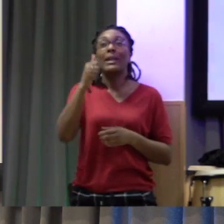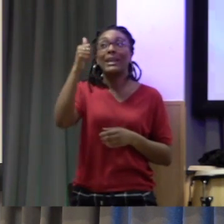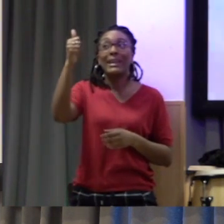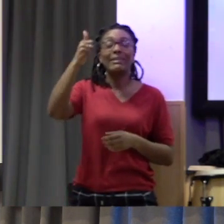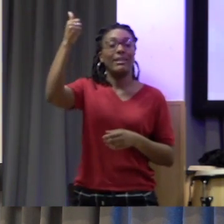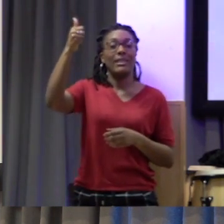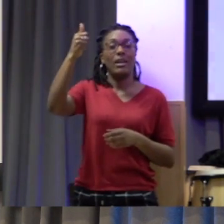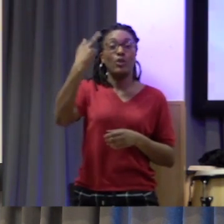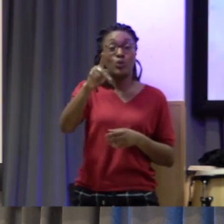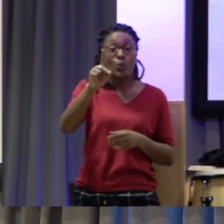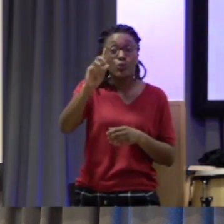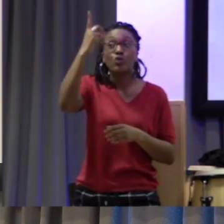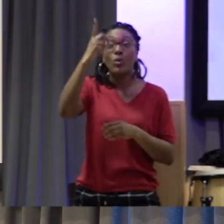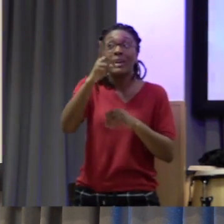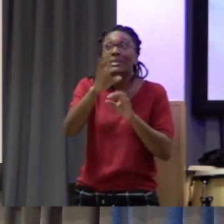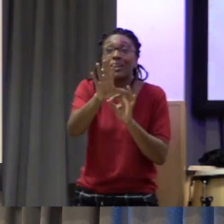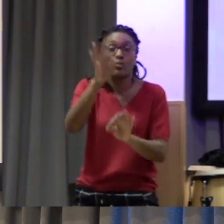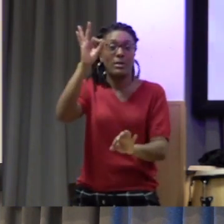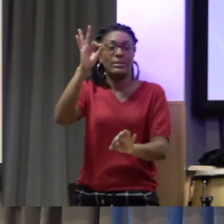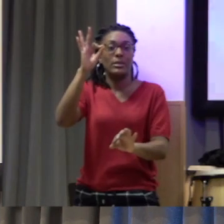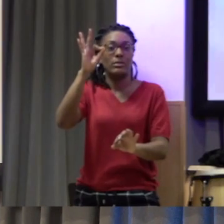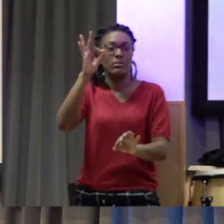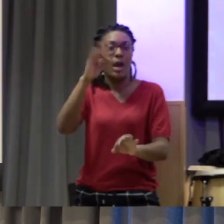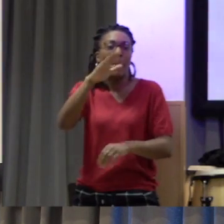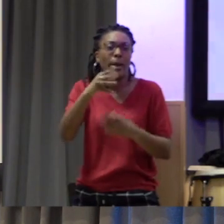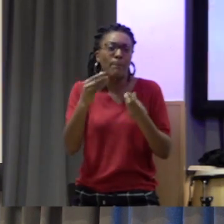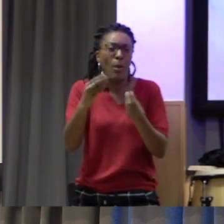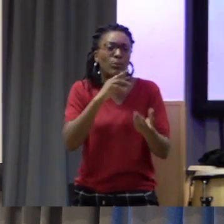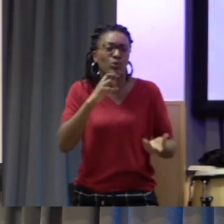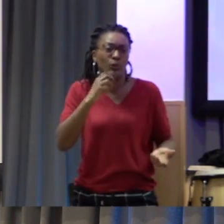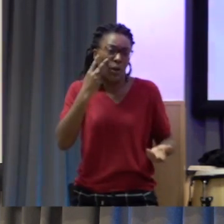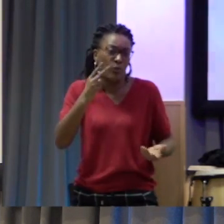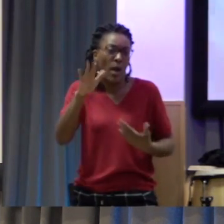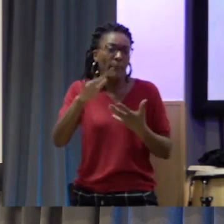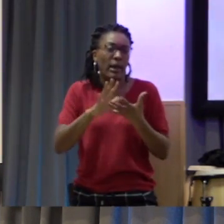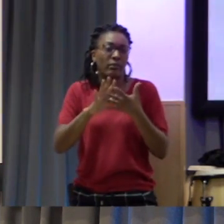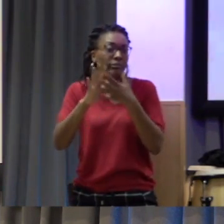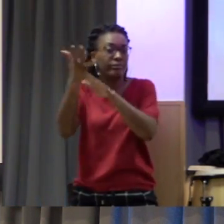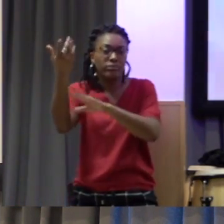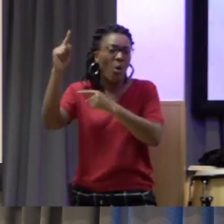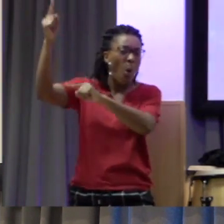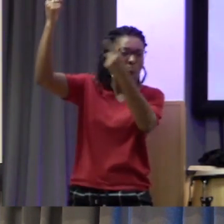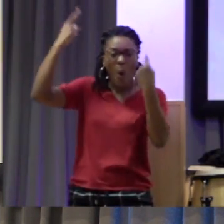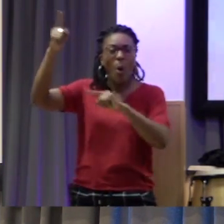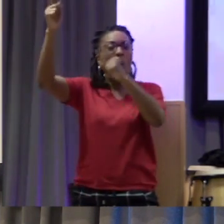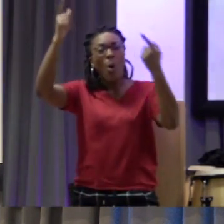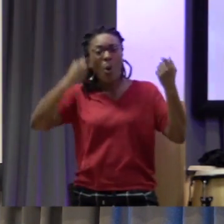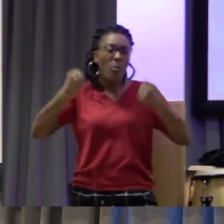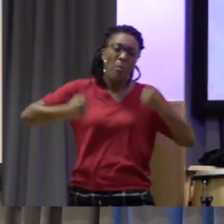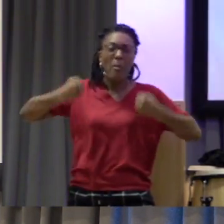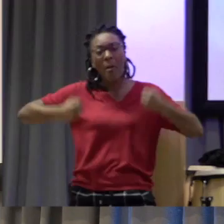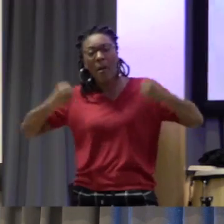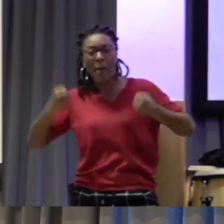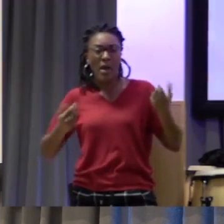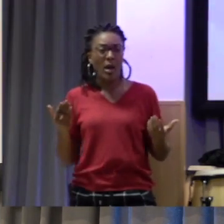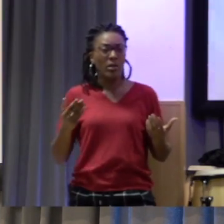choisi. Et vous avez vu ce qu'ils ont fait après. Malgré que l'Éternel, Dieu les a choisis. Et quand on a vu les